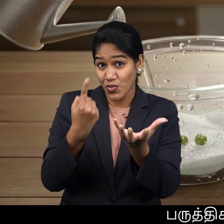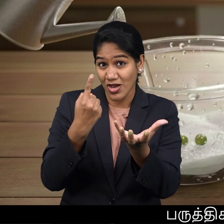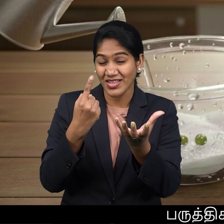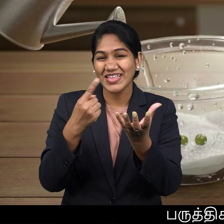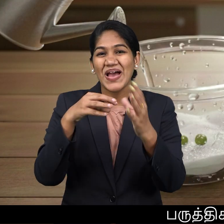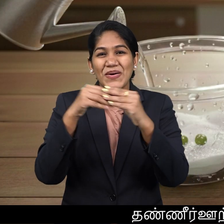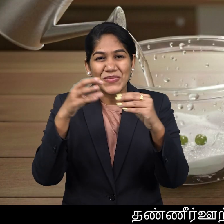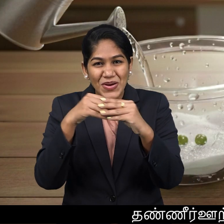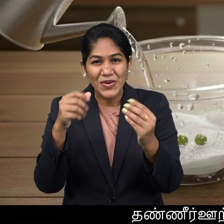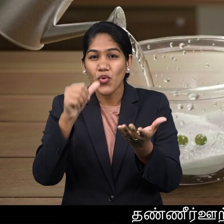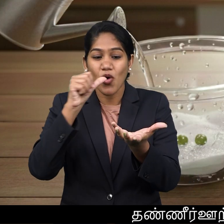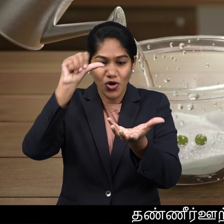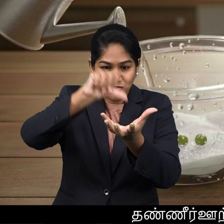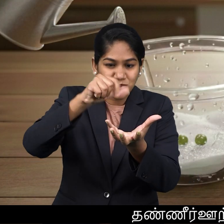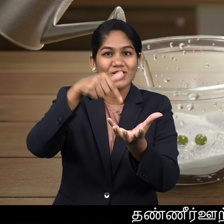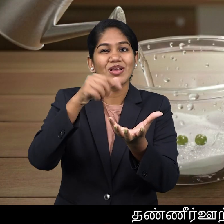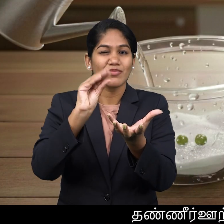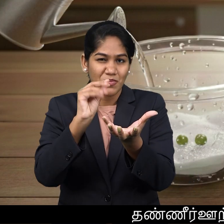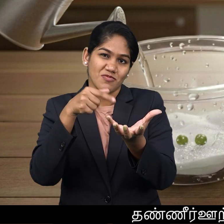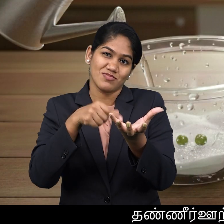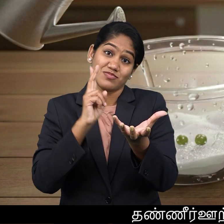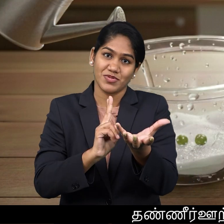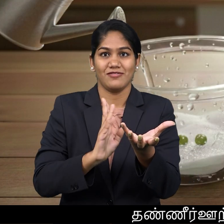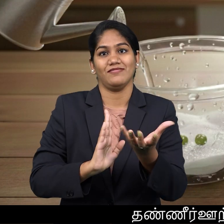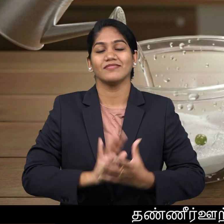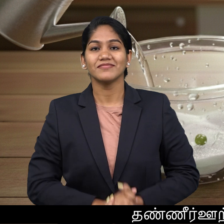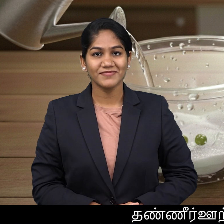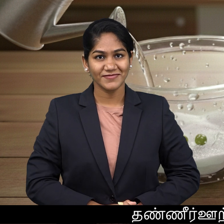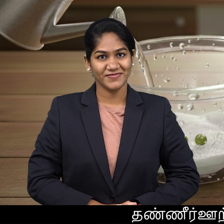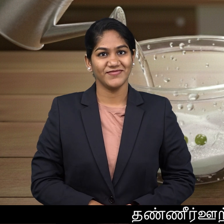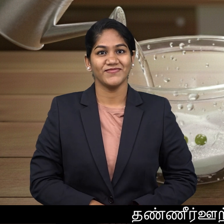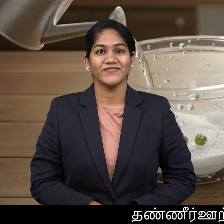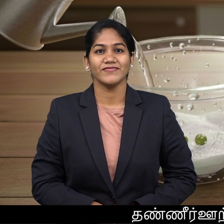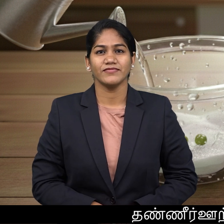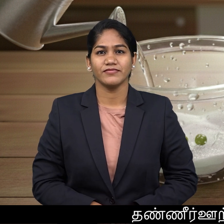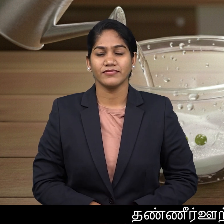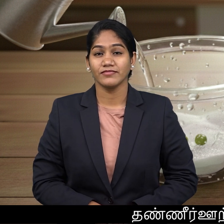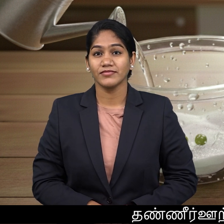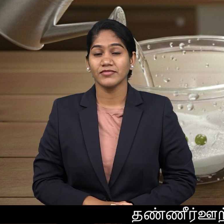பருத்தி கம்பளியை கோப்பை ஒன்றில் தண்ணீர் ஊற்றி ஈரமாக வைக்கவும்.